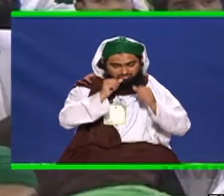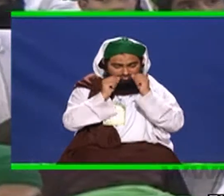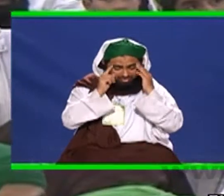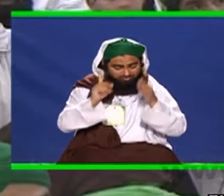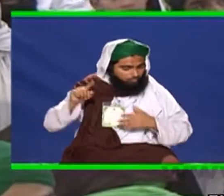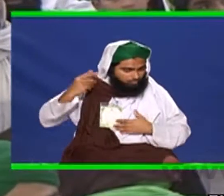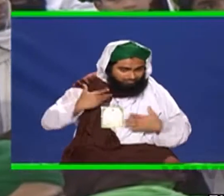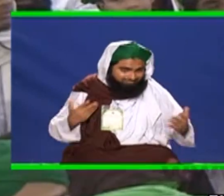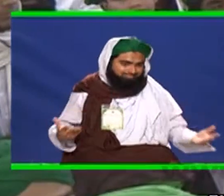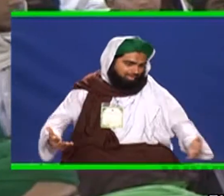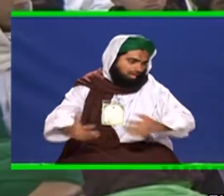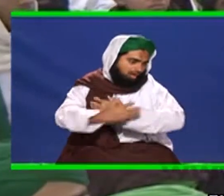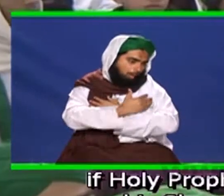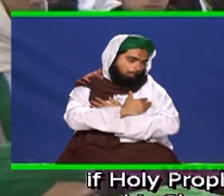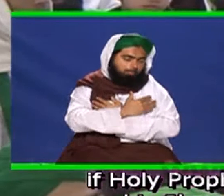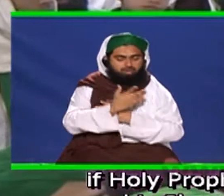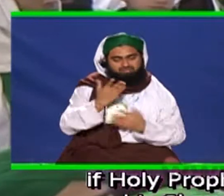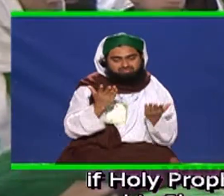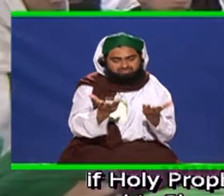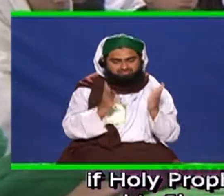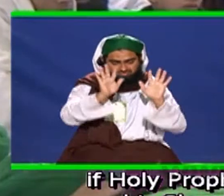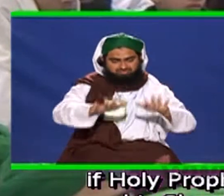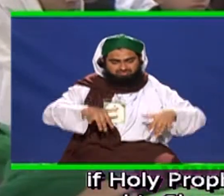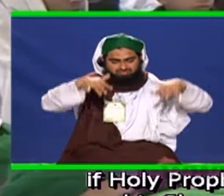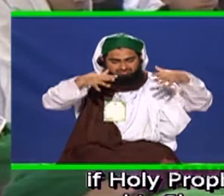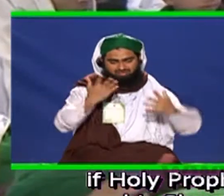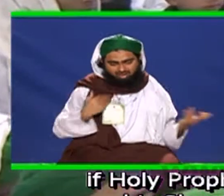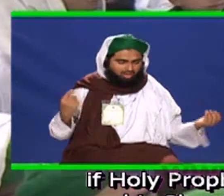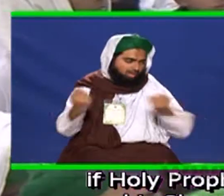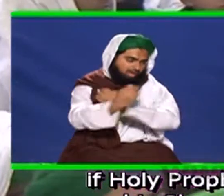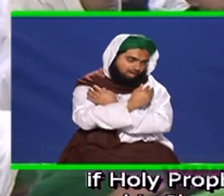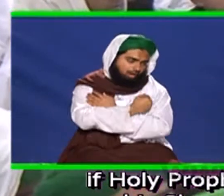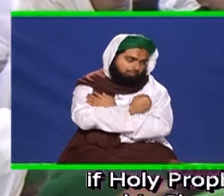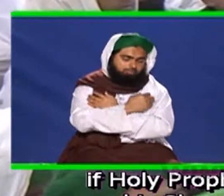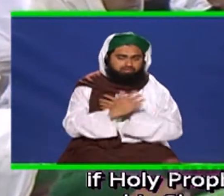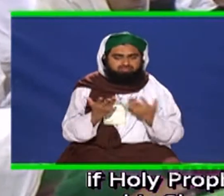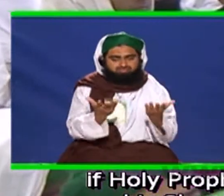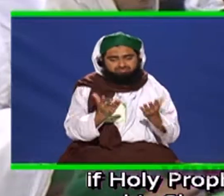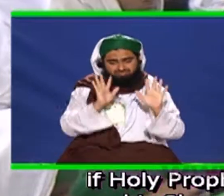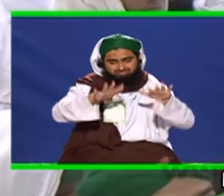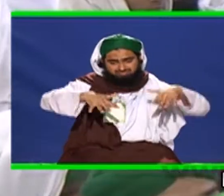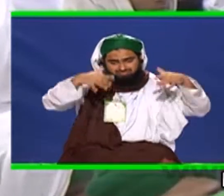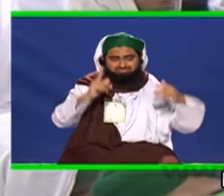यही मतलब बड़ी साजत होगी कि अगर सरकार कयामत के रोज हमें अपनी चादर में ढांप ले।